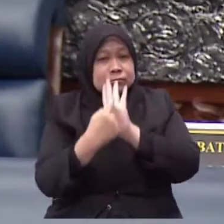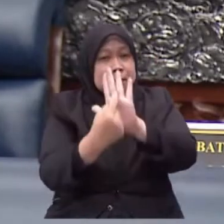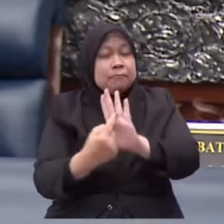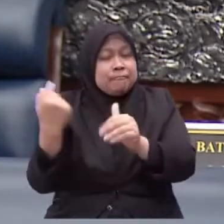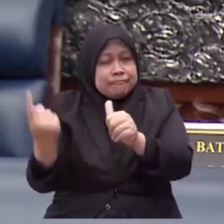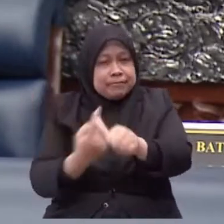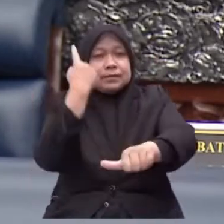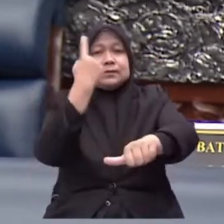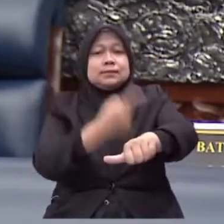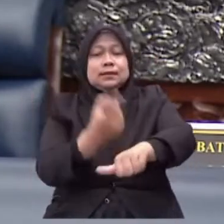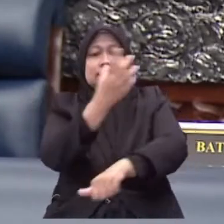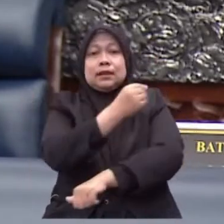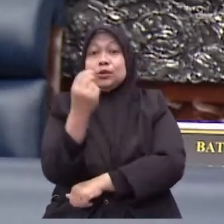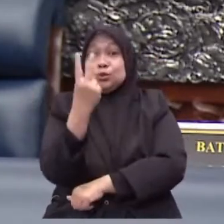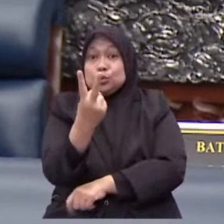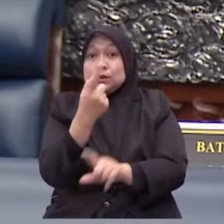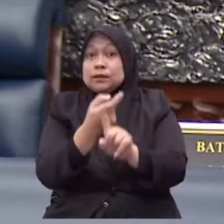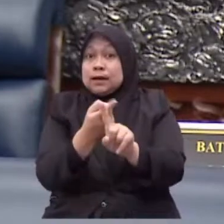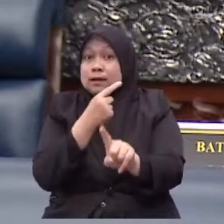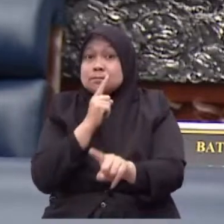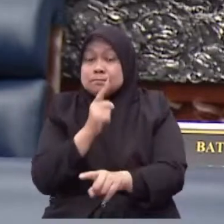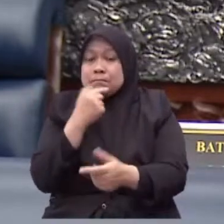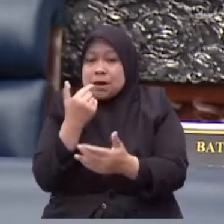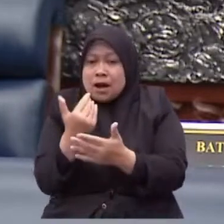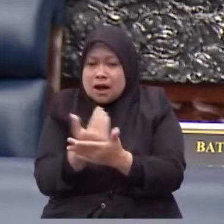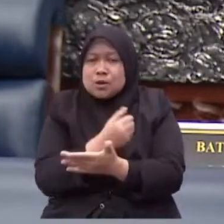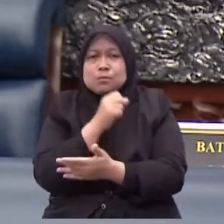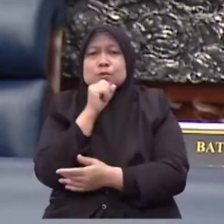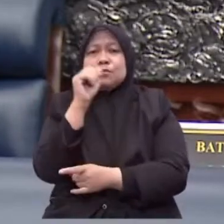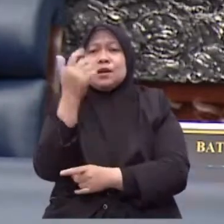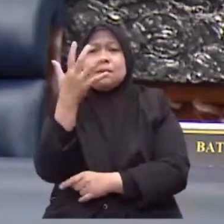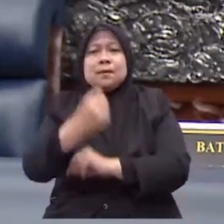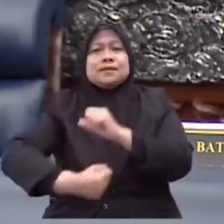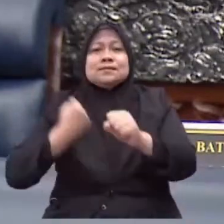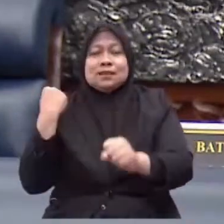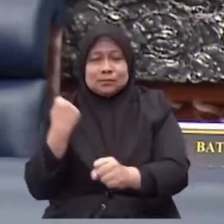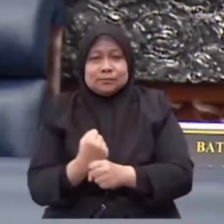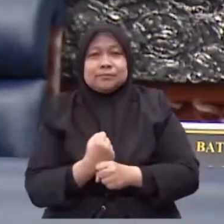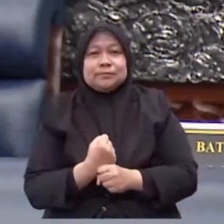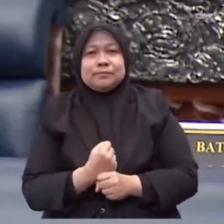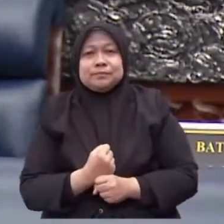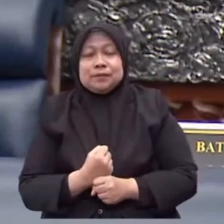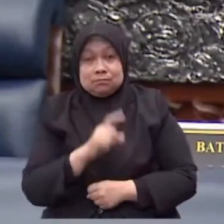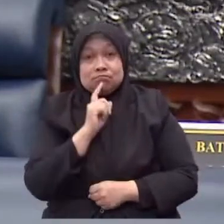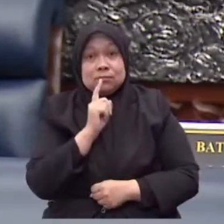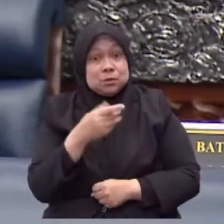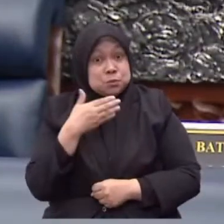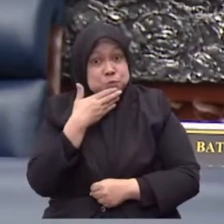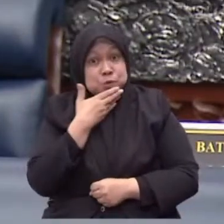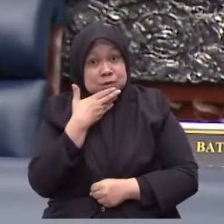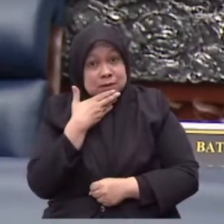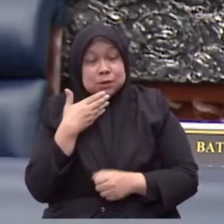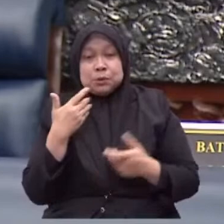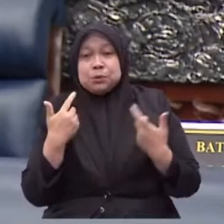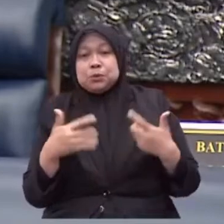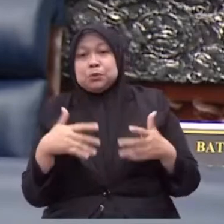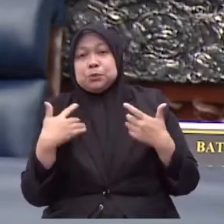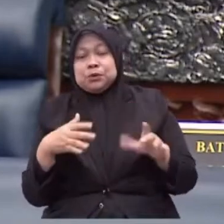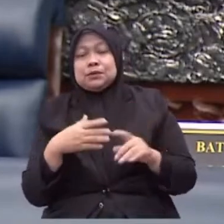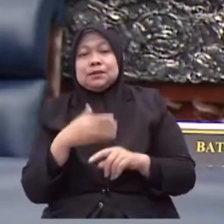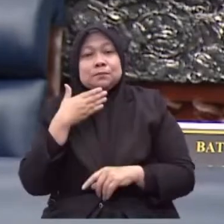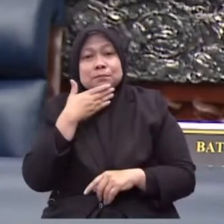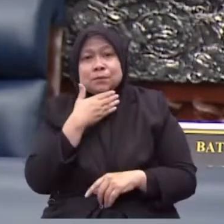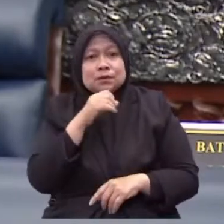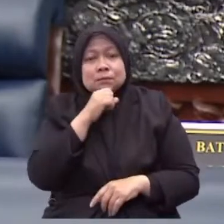kali pertama dan dua daripada mereka baru berusia 15 tahun walaupun muda ada